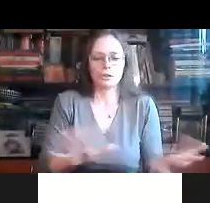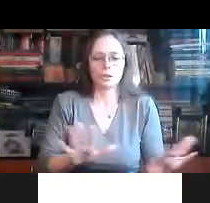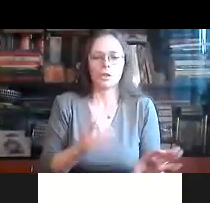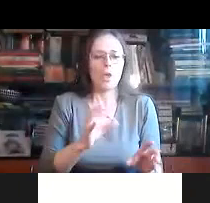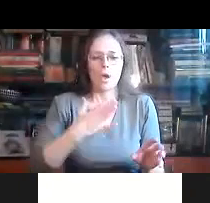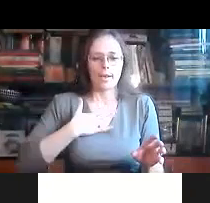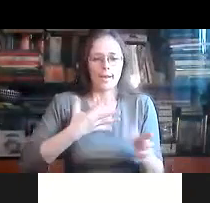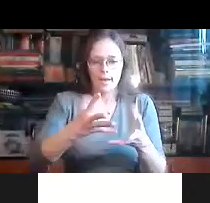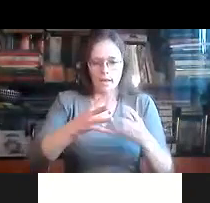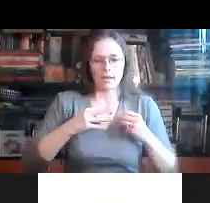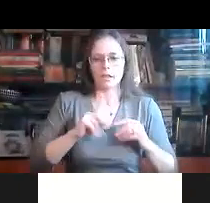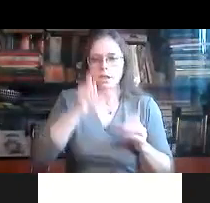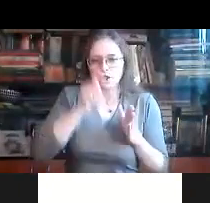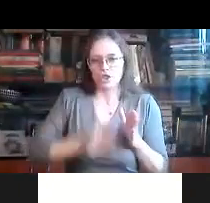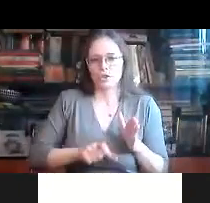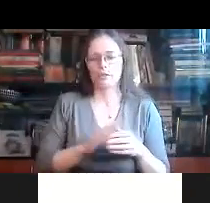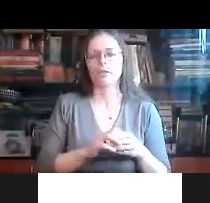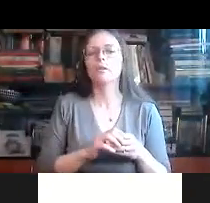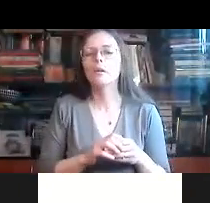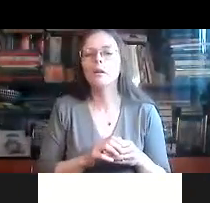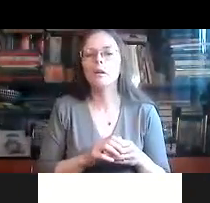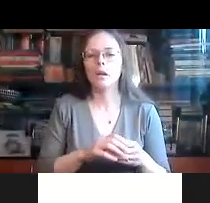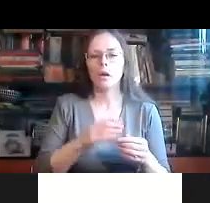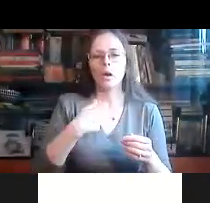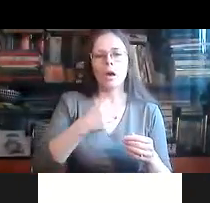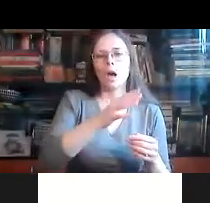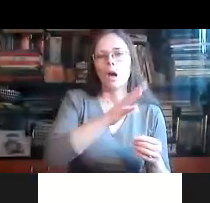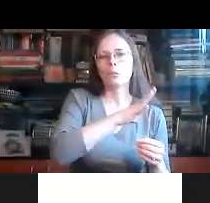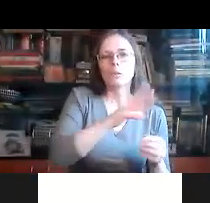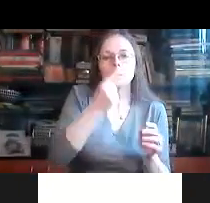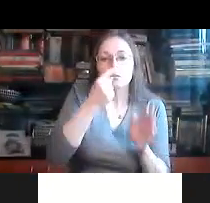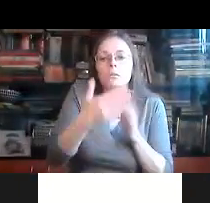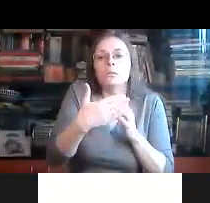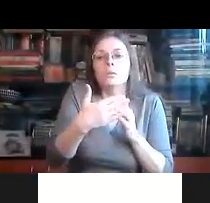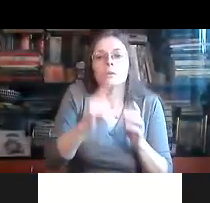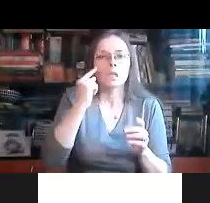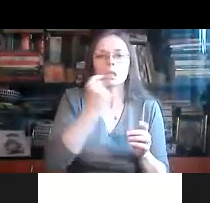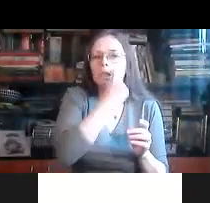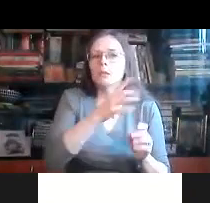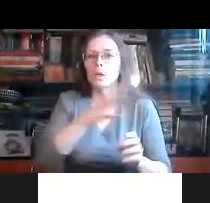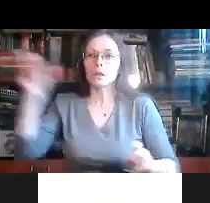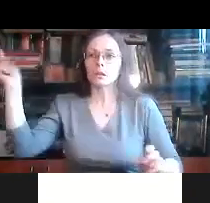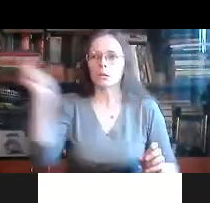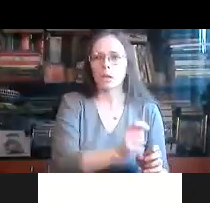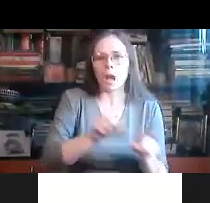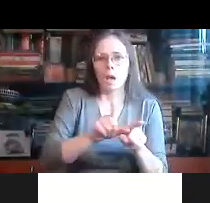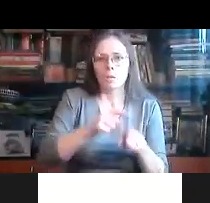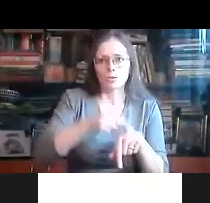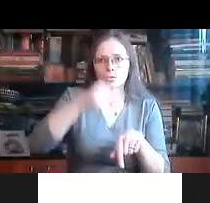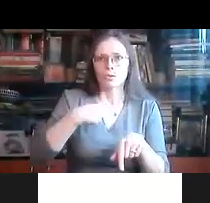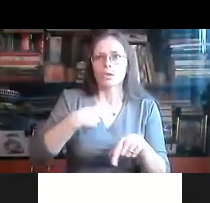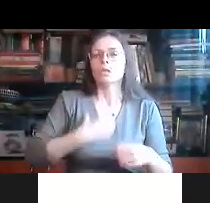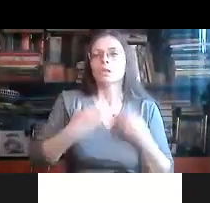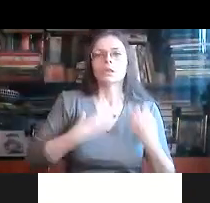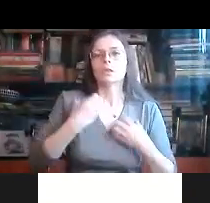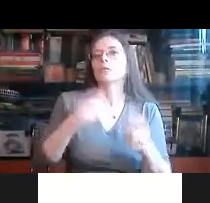это было тем более, что я приехал из Испании, где только все это началось, пустой Мадрид, у меня были 3 лекции в разных университетах,